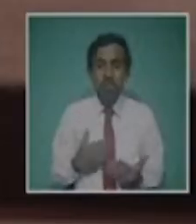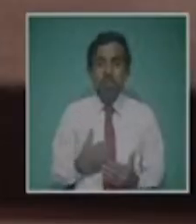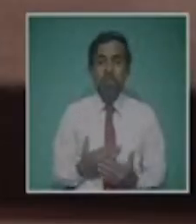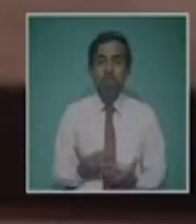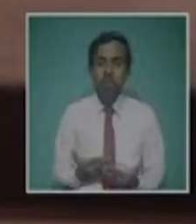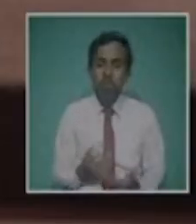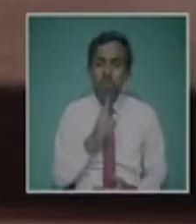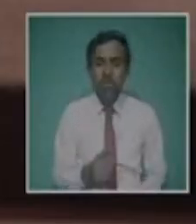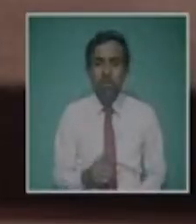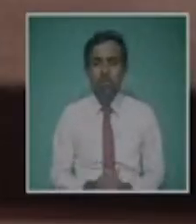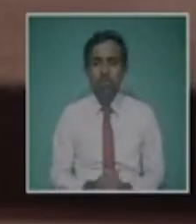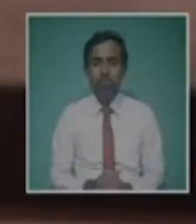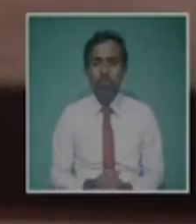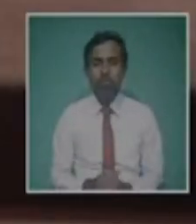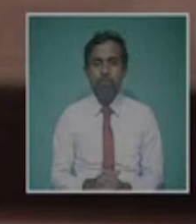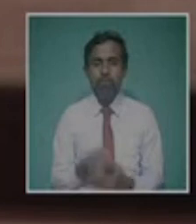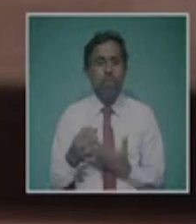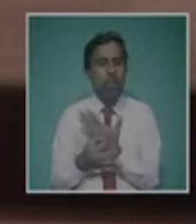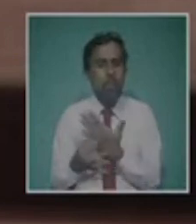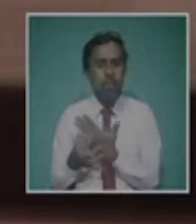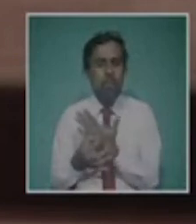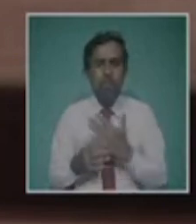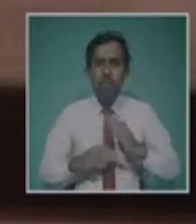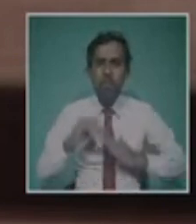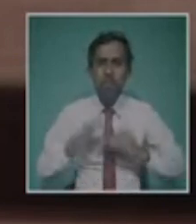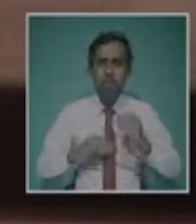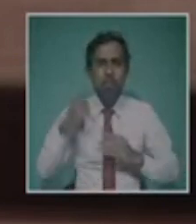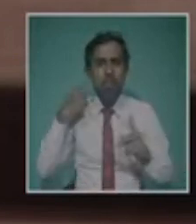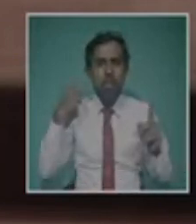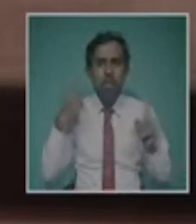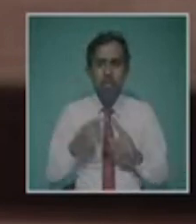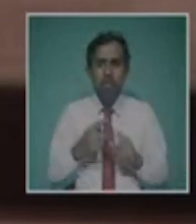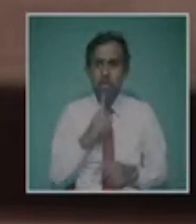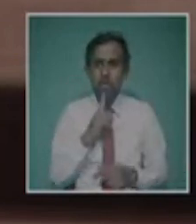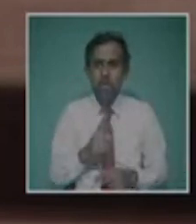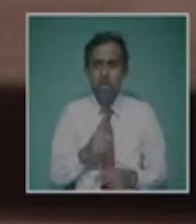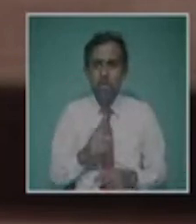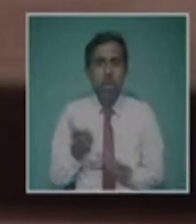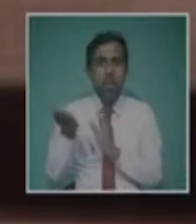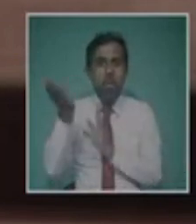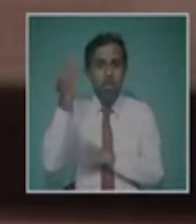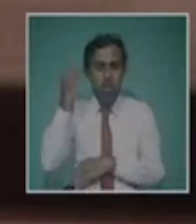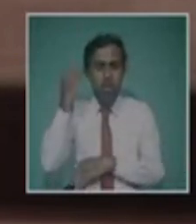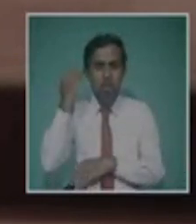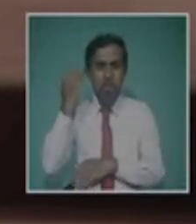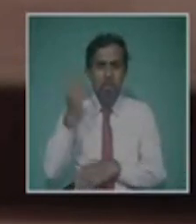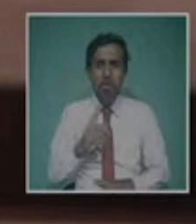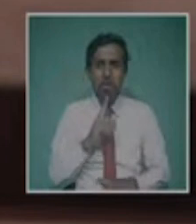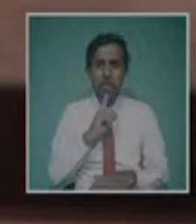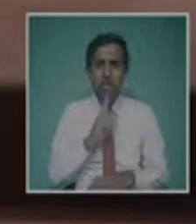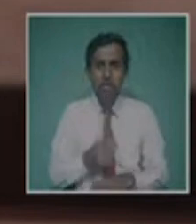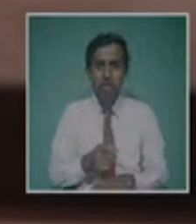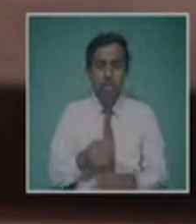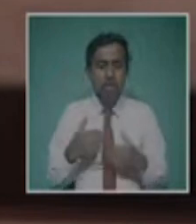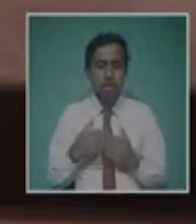இந்த போதை வஸ்து பாவனைகளை நாங்கள் எடுத்துக்கொண்டால், நான் கடந்த முறையும் சொன்னது போல இது ஒரு எமது நாடு